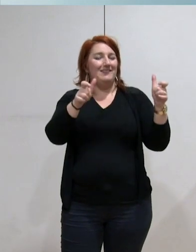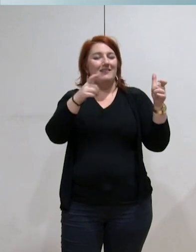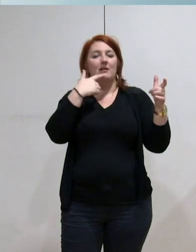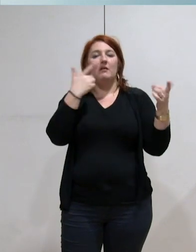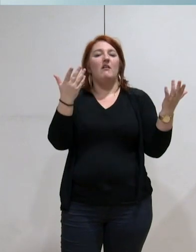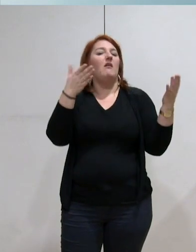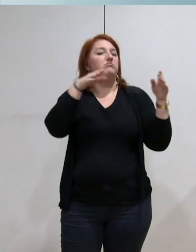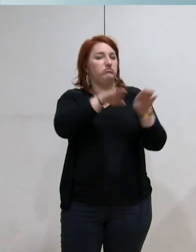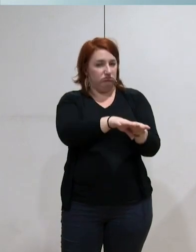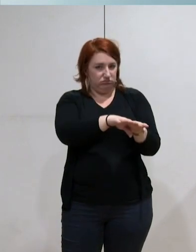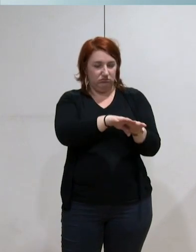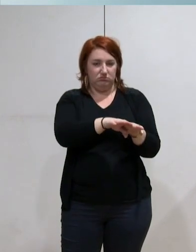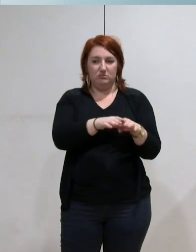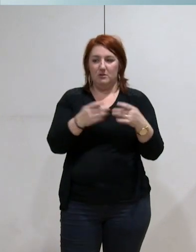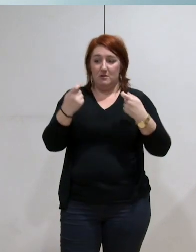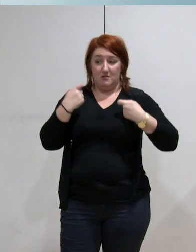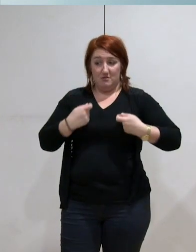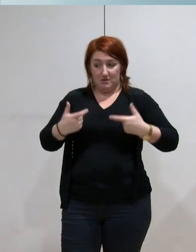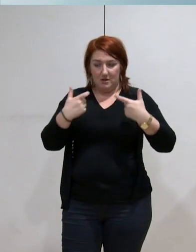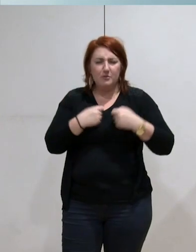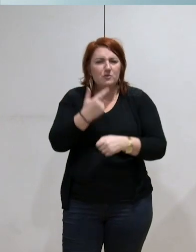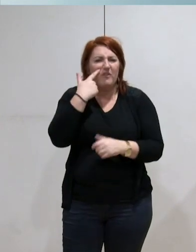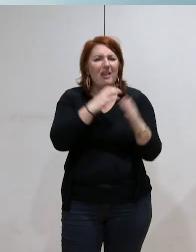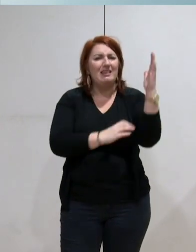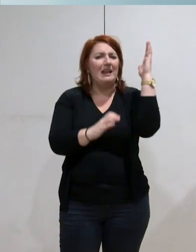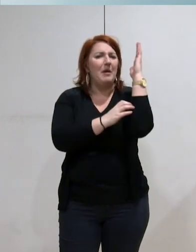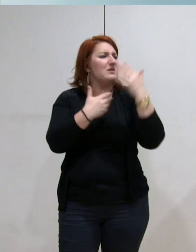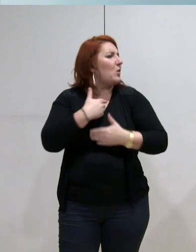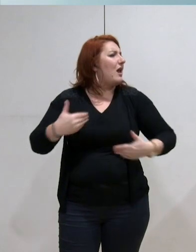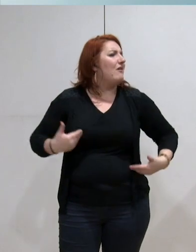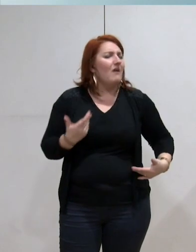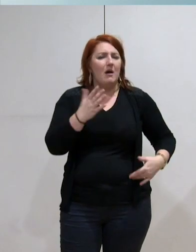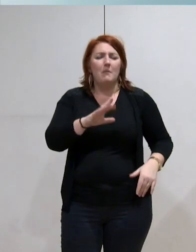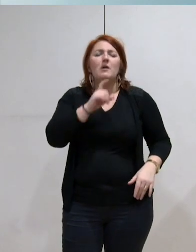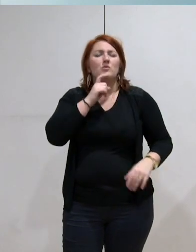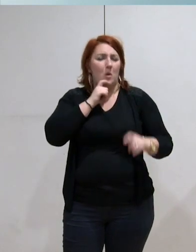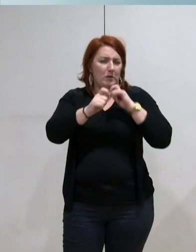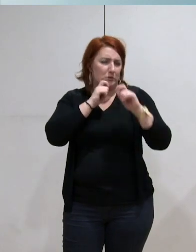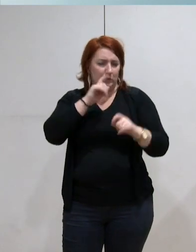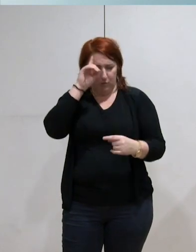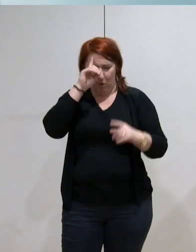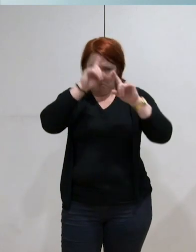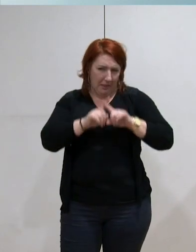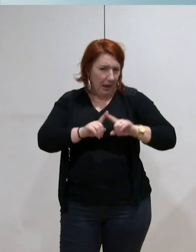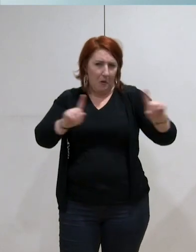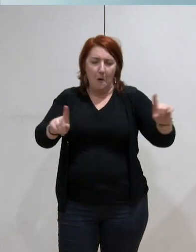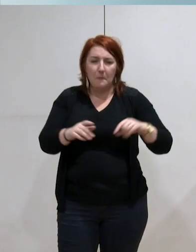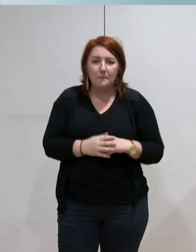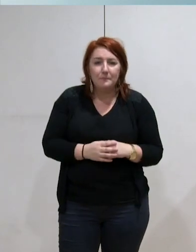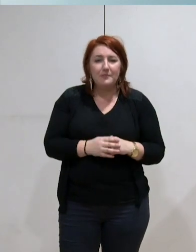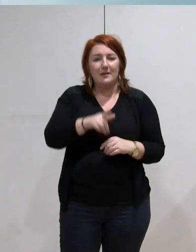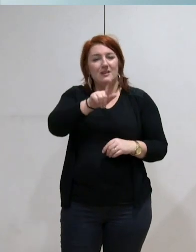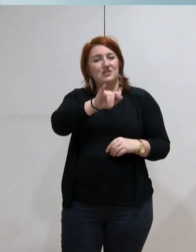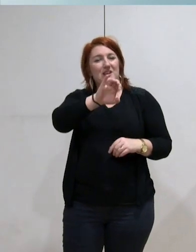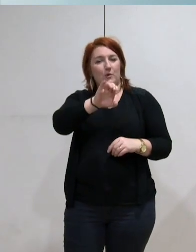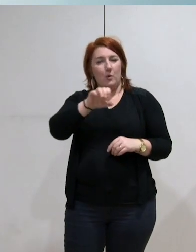reviendra mais disons nous ne partageons pas votre analyse manière dont vous mettez fin au